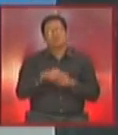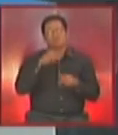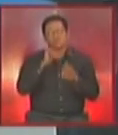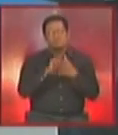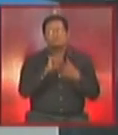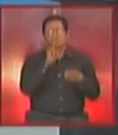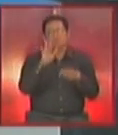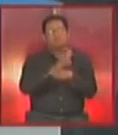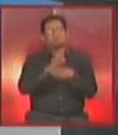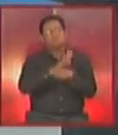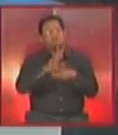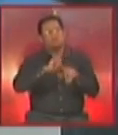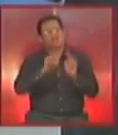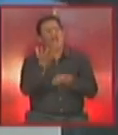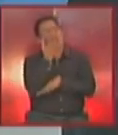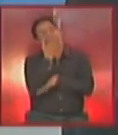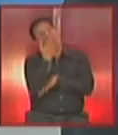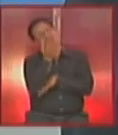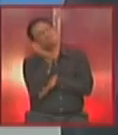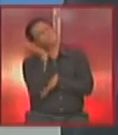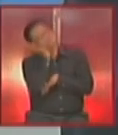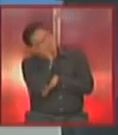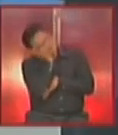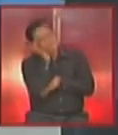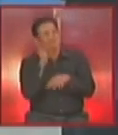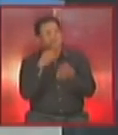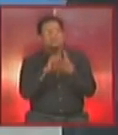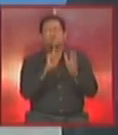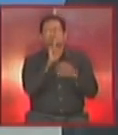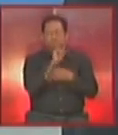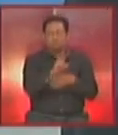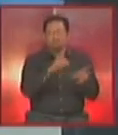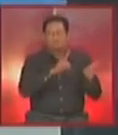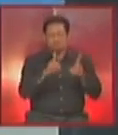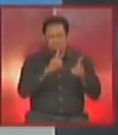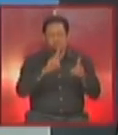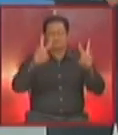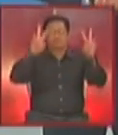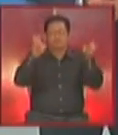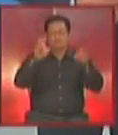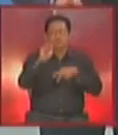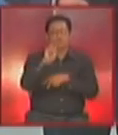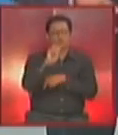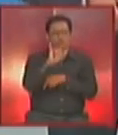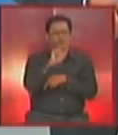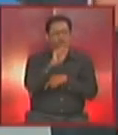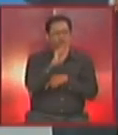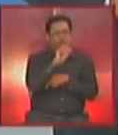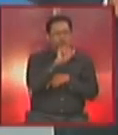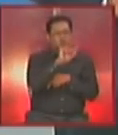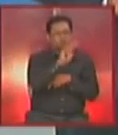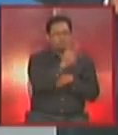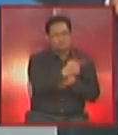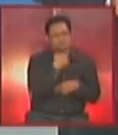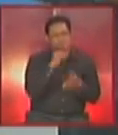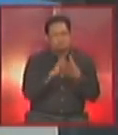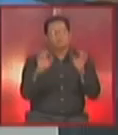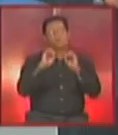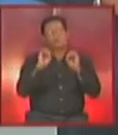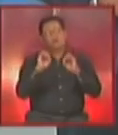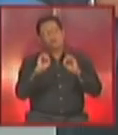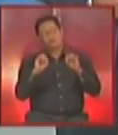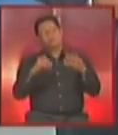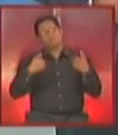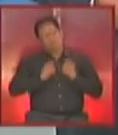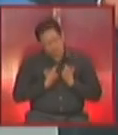yan, pero wala naman talaga nagagawa. E kung ganun ang usapan, maraming gawain na ing ang pwede maimbento. Inreeling, ang kawalan ng pagod at kahinaan